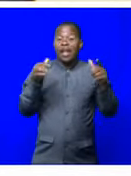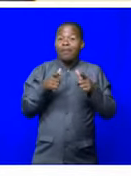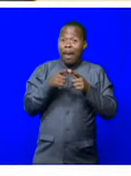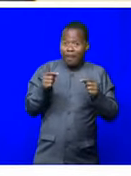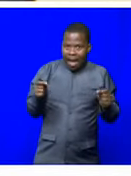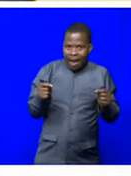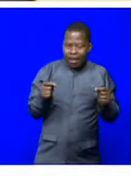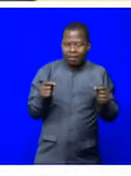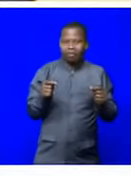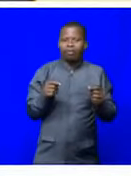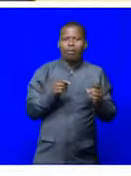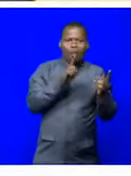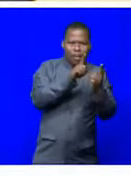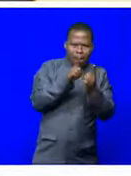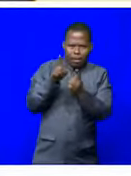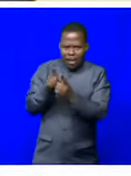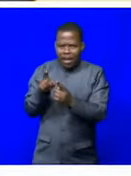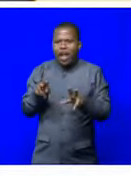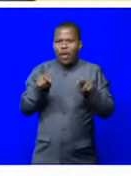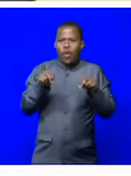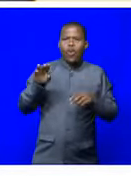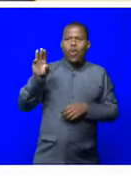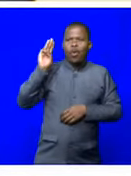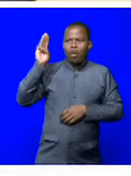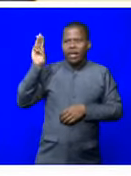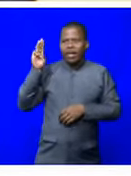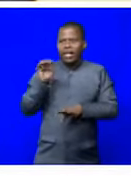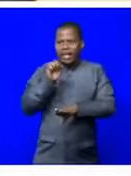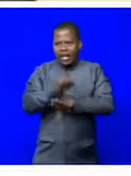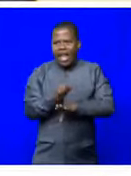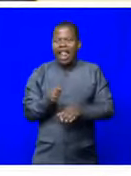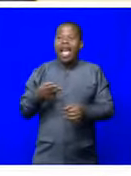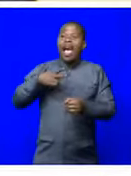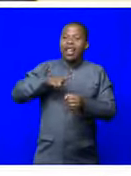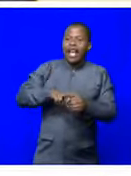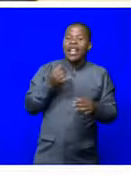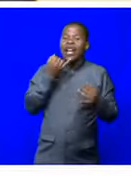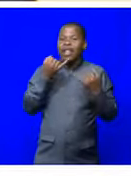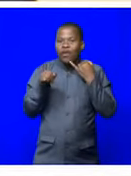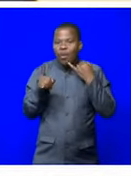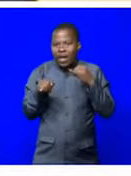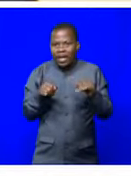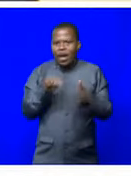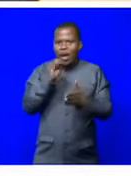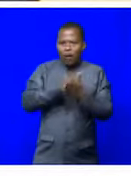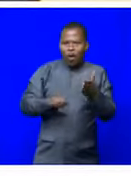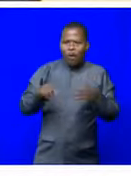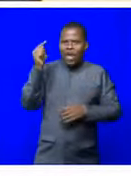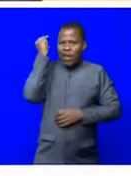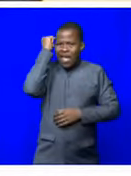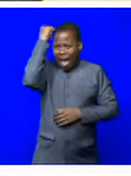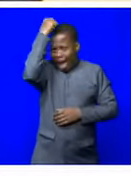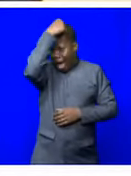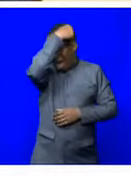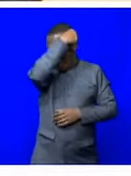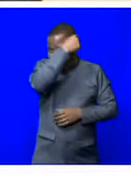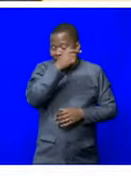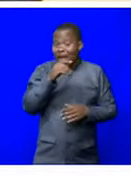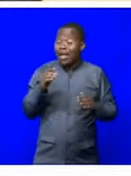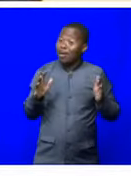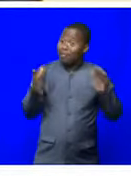lomusha simbingelele sethule umlayeto wengwenyama lokumhalalisela phela